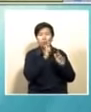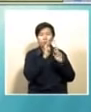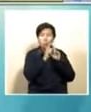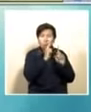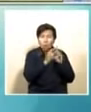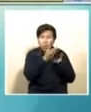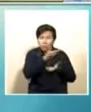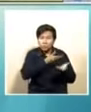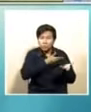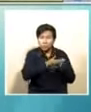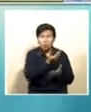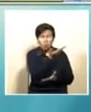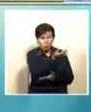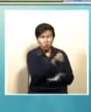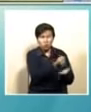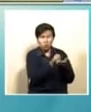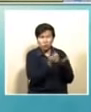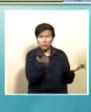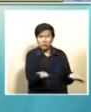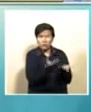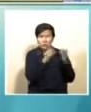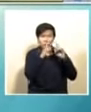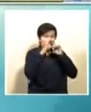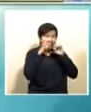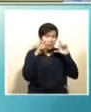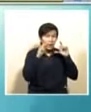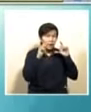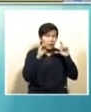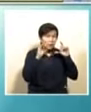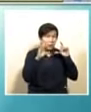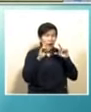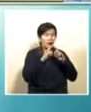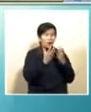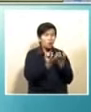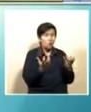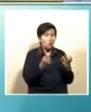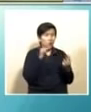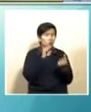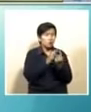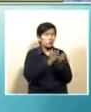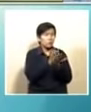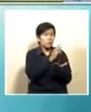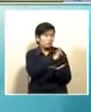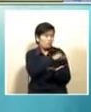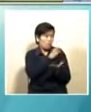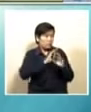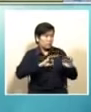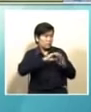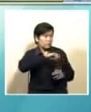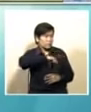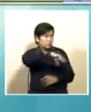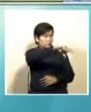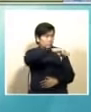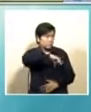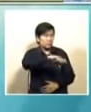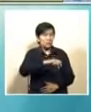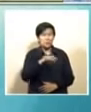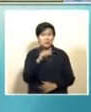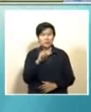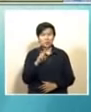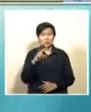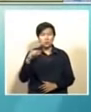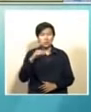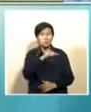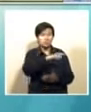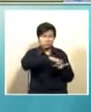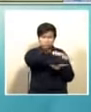1,500 ล้านบาทในการซื้อซึ่งเขาตอบรับว่าจะขายเรา 1,300,000 ชิ้นนะครับอันนี้เราก็จะดำเนินการเพื่อนำเข้